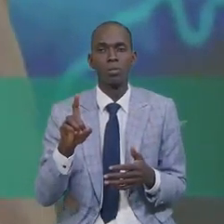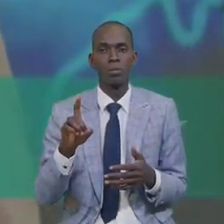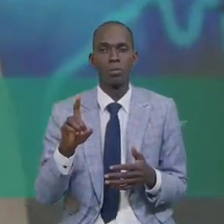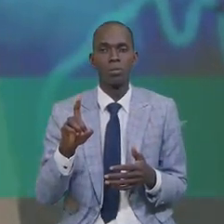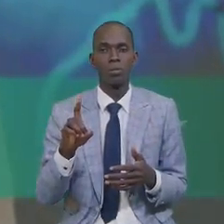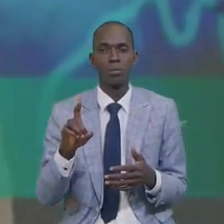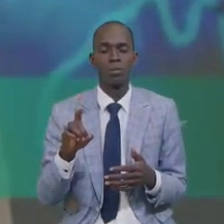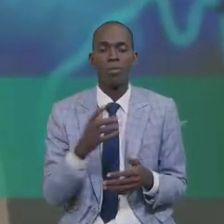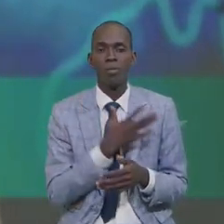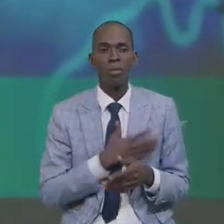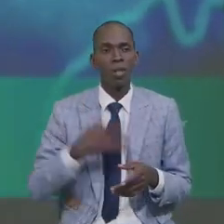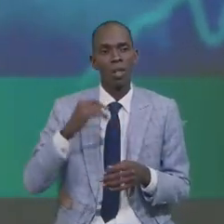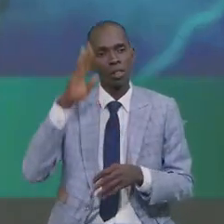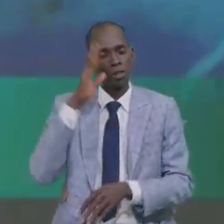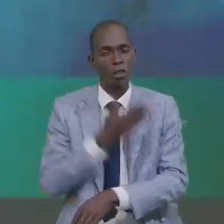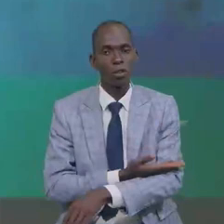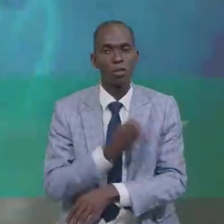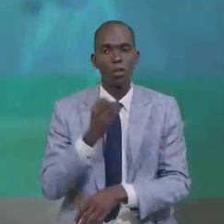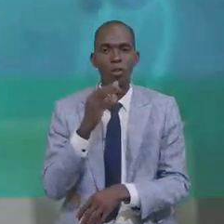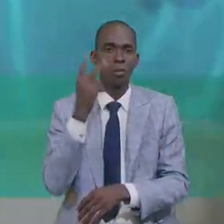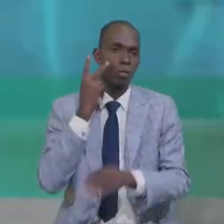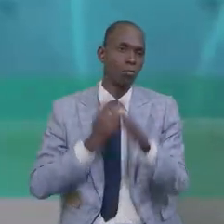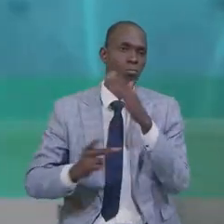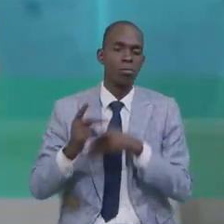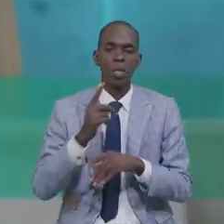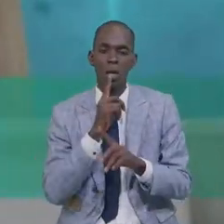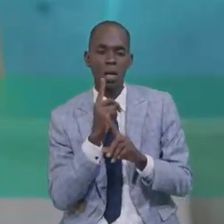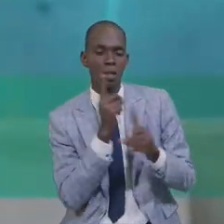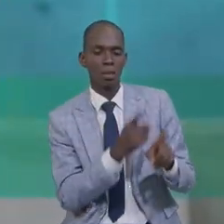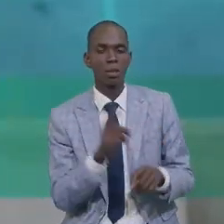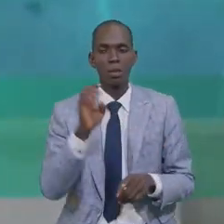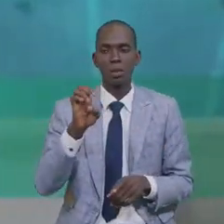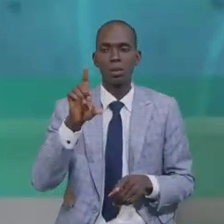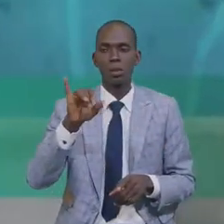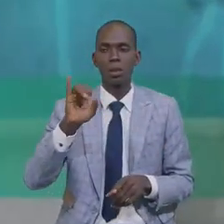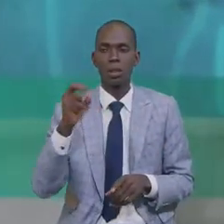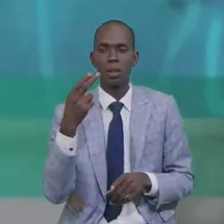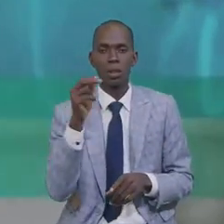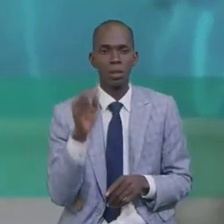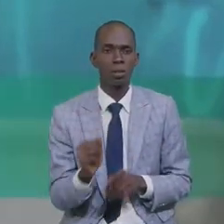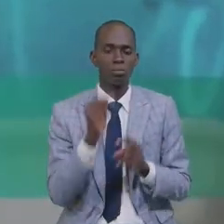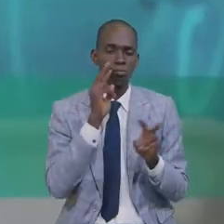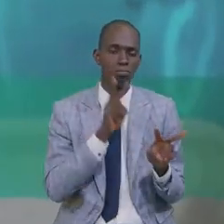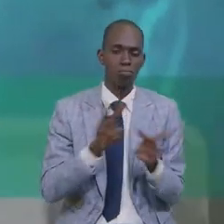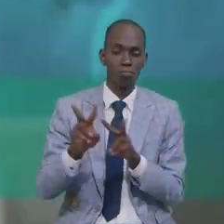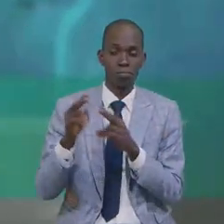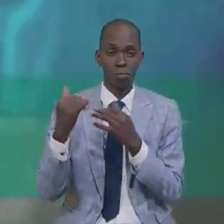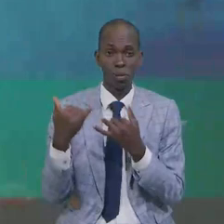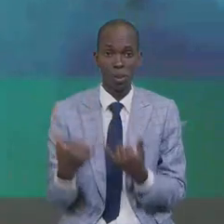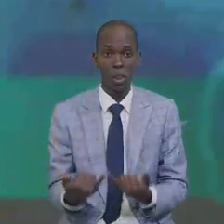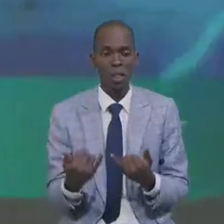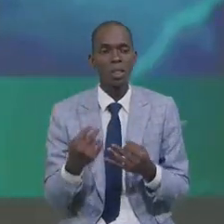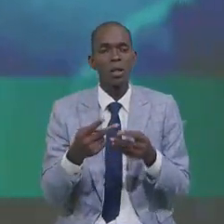1er. Les fils des prophètes dirent à Élisée, voici le